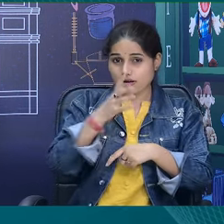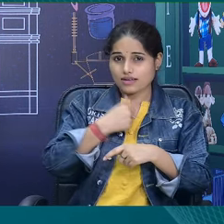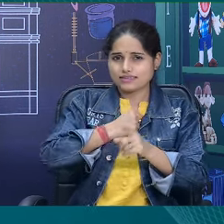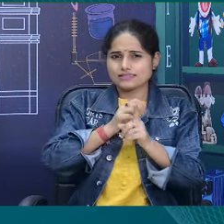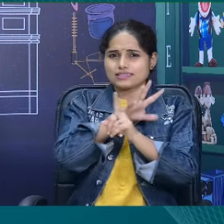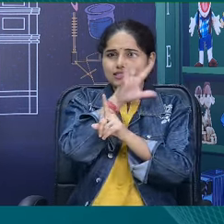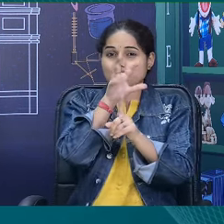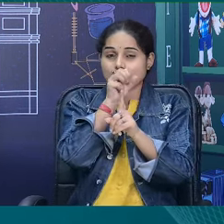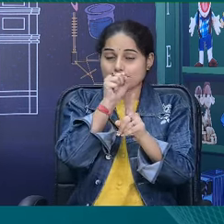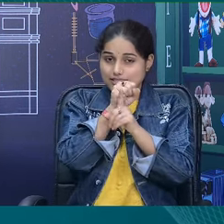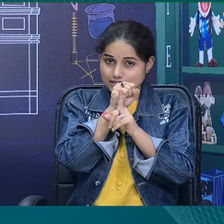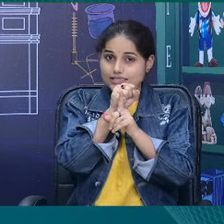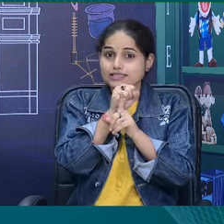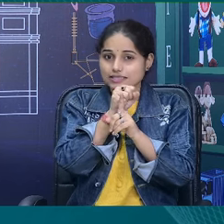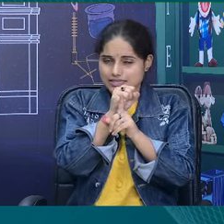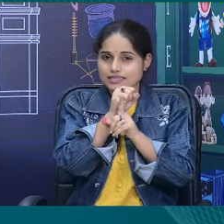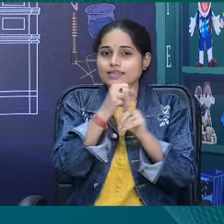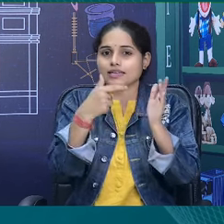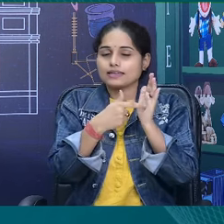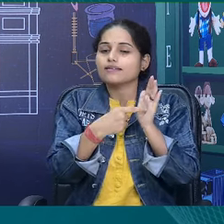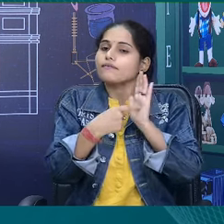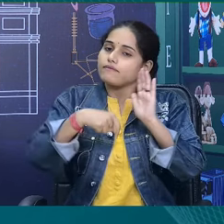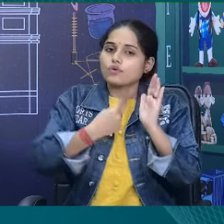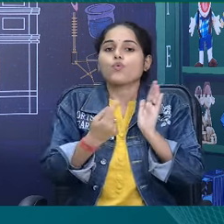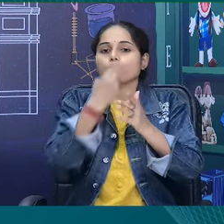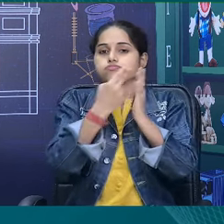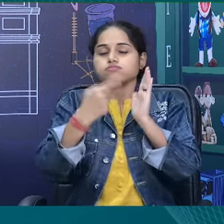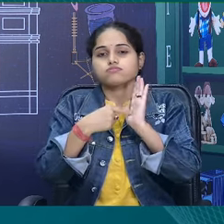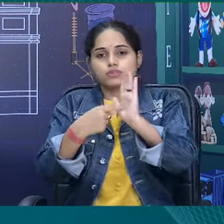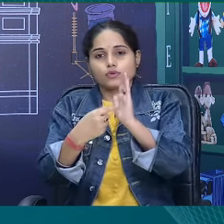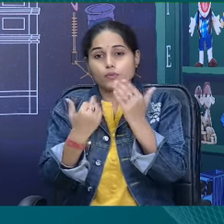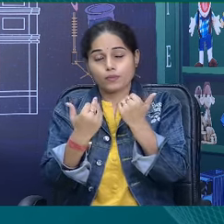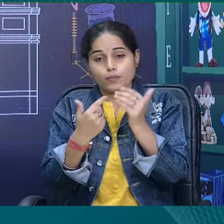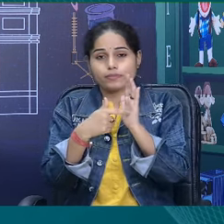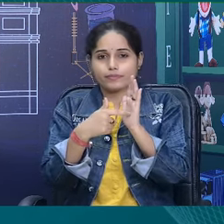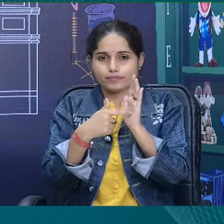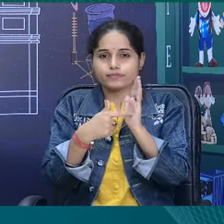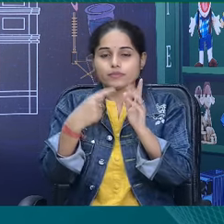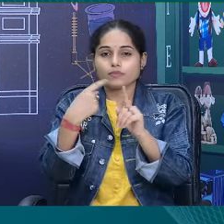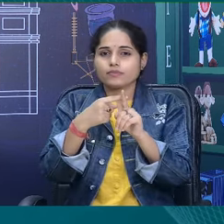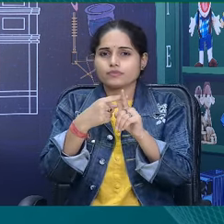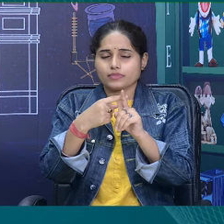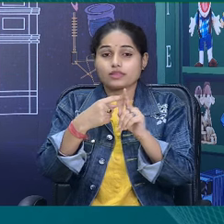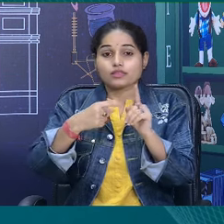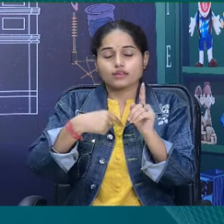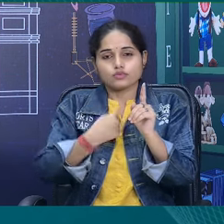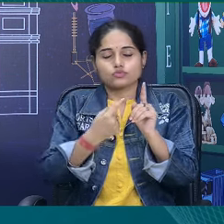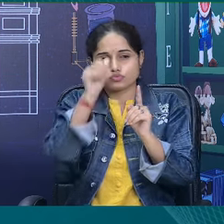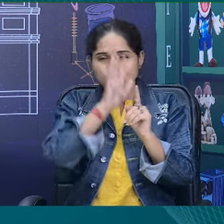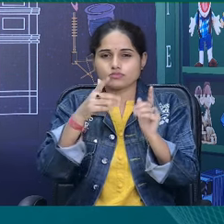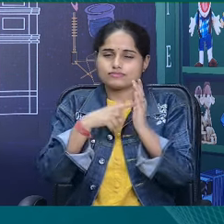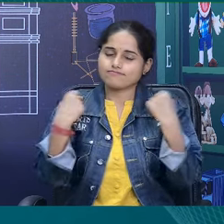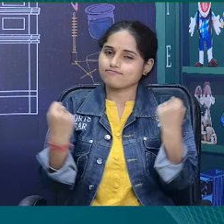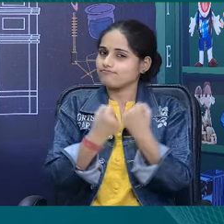माध्यम से कलाकृतियों के माध्यम से दिखाएंगे तो शायद उसमें वो इंडियन नेस व भारतीयता नहीं होगी तो इसलिए उन्होंने पूरा